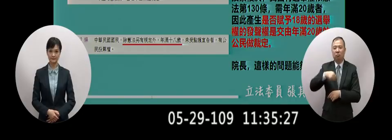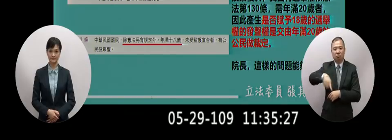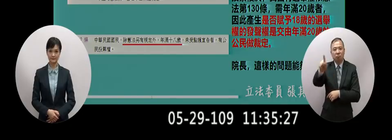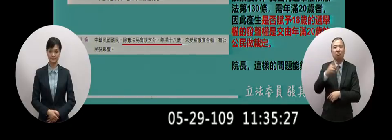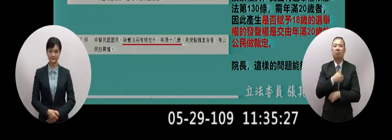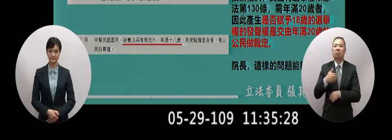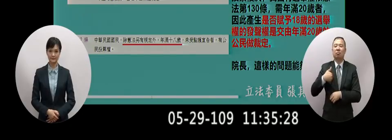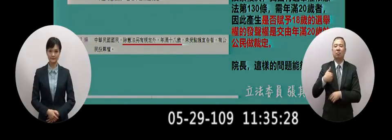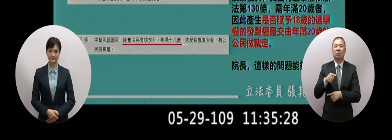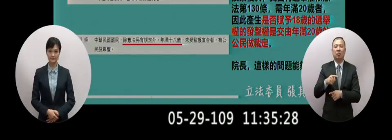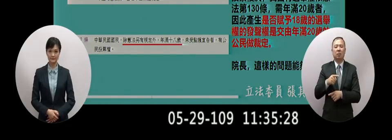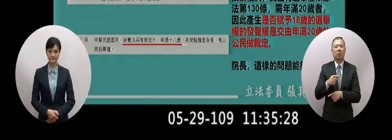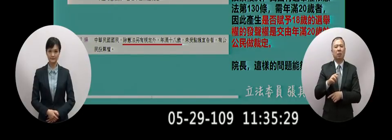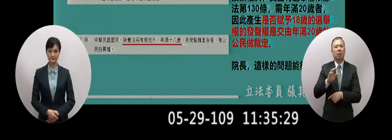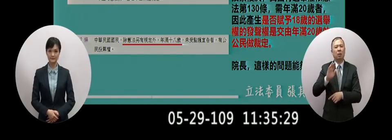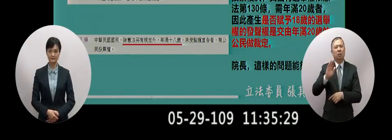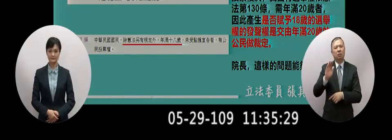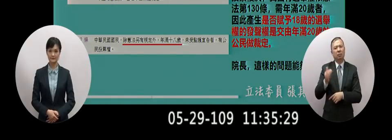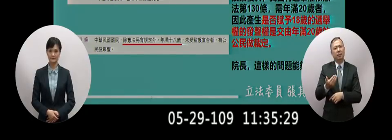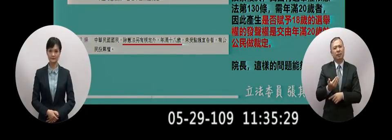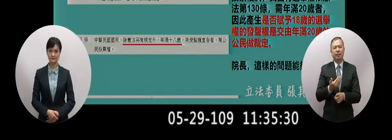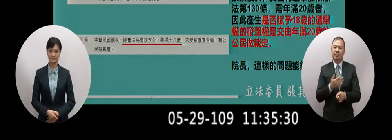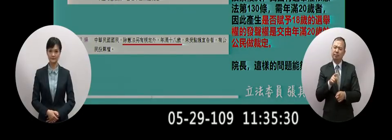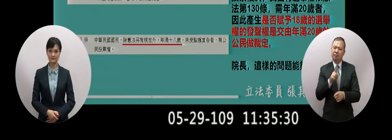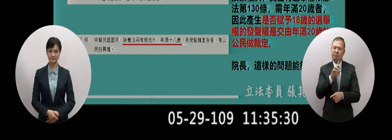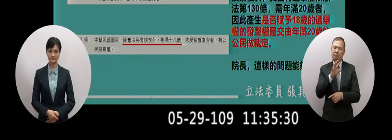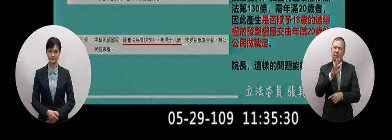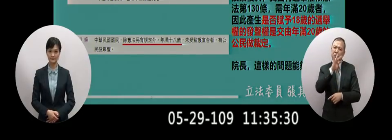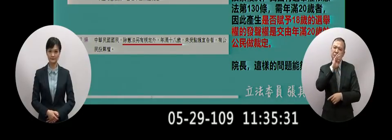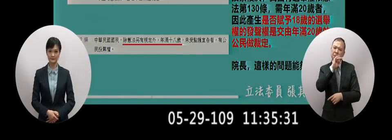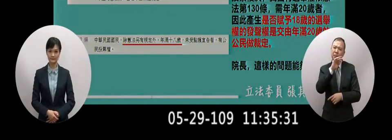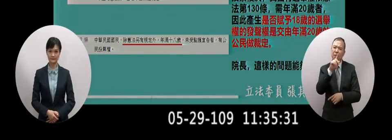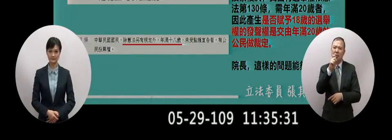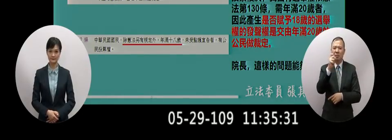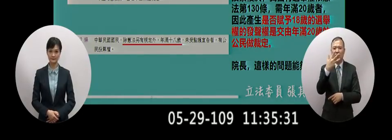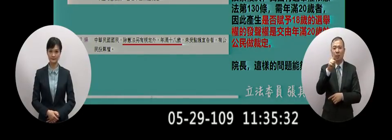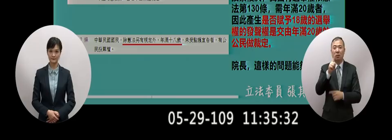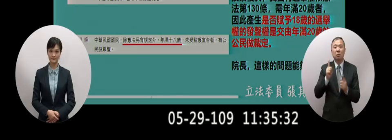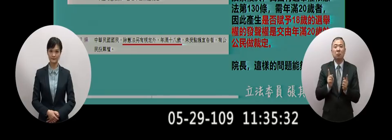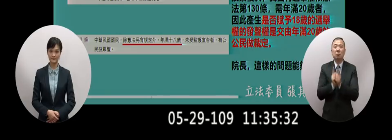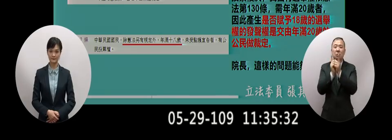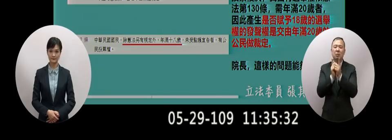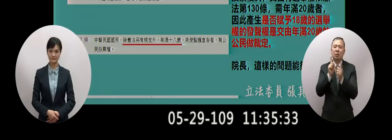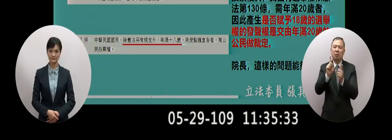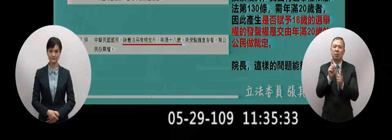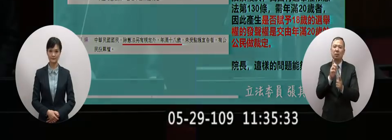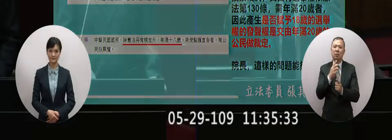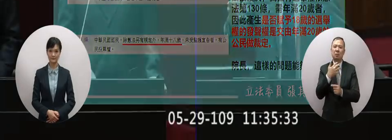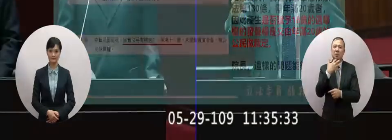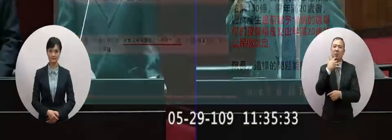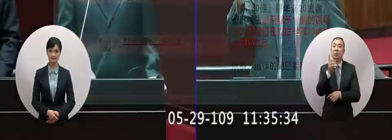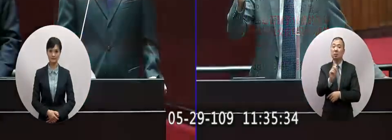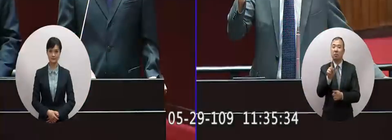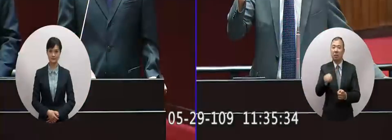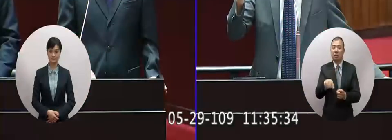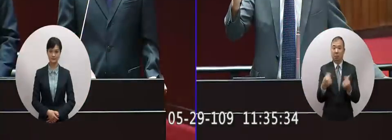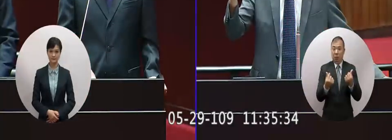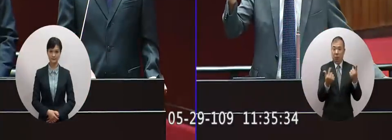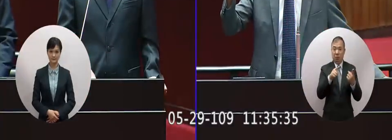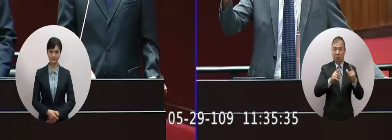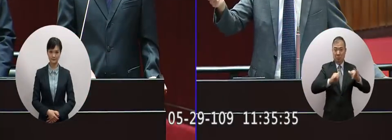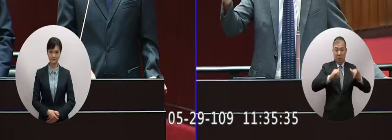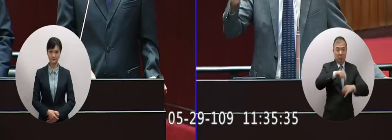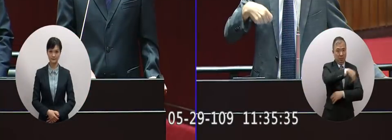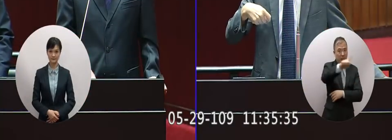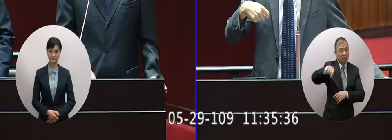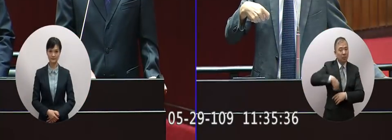话，又会碰到好像有点很怪的一个状况，因为呢，民众能够他被投票是我们要投说你